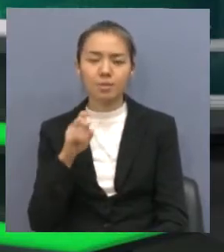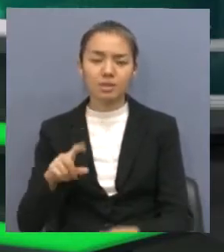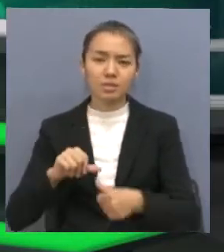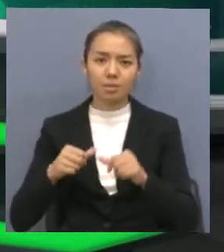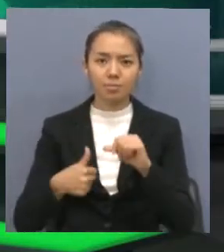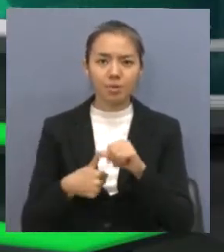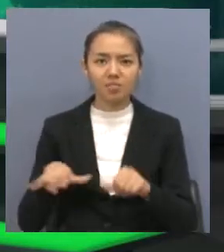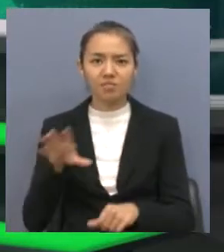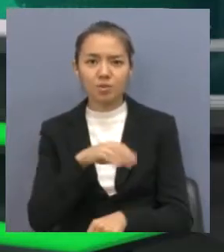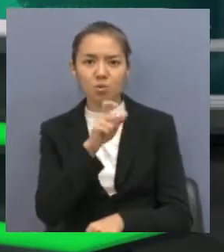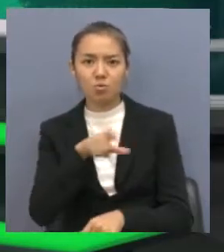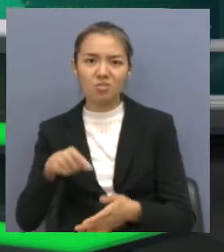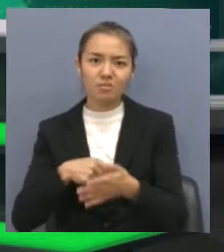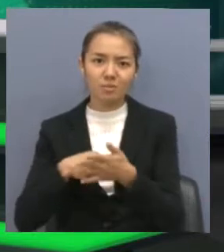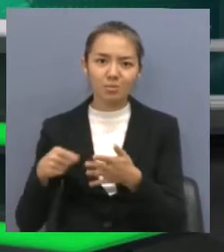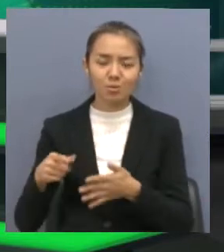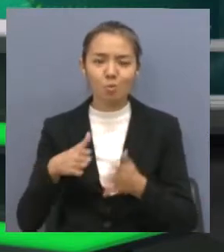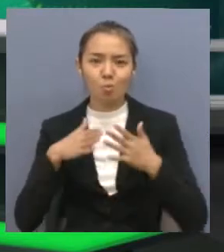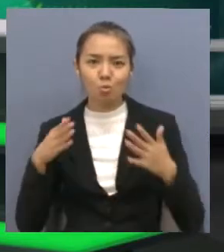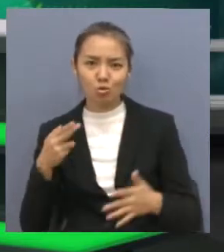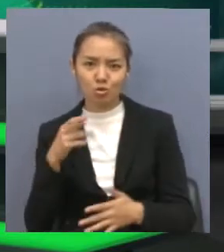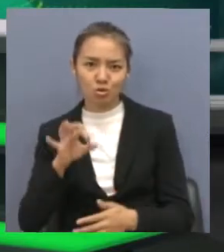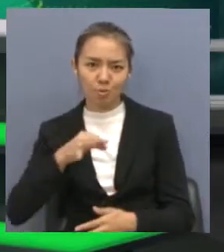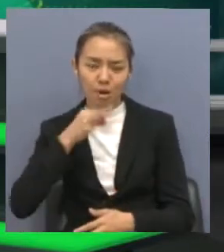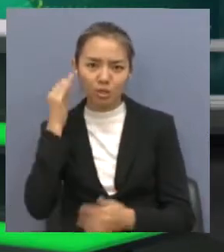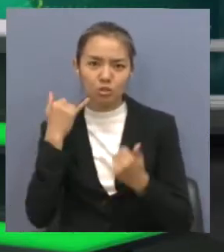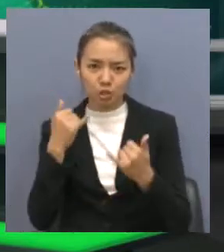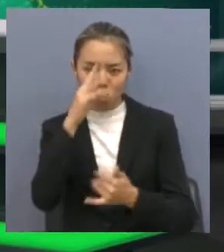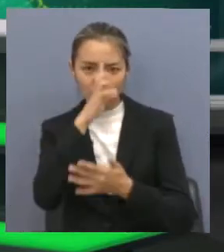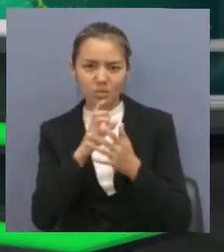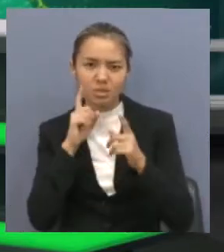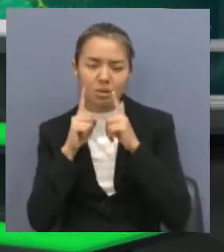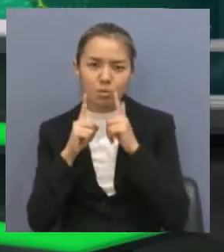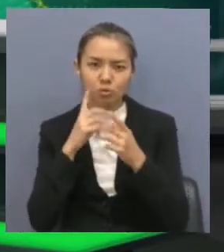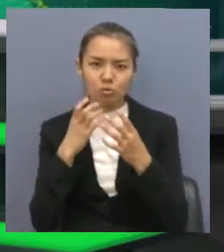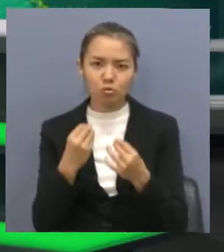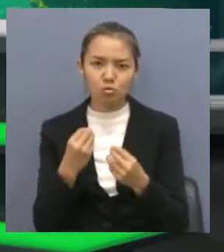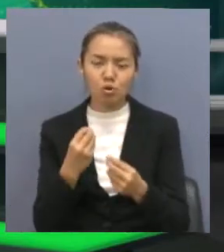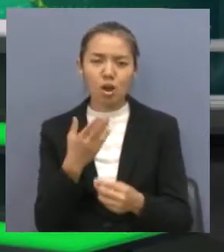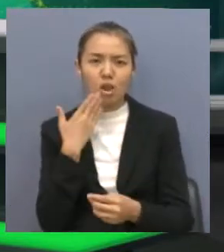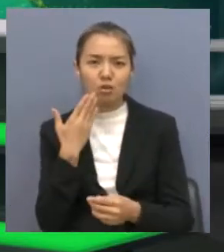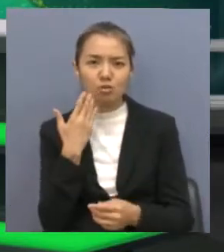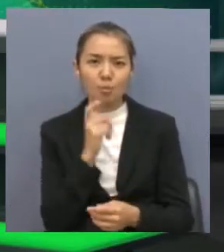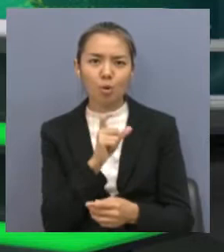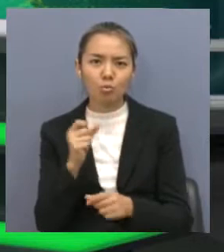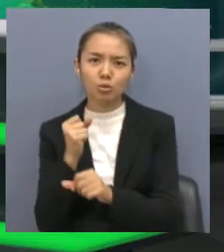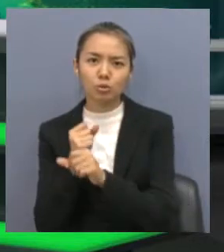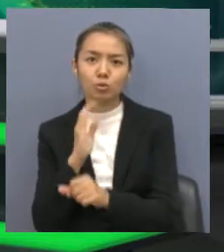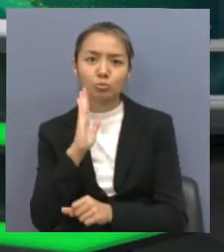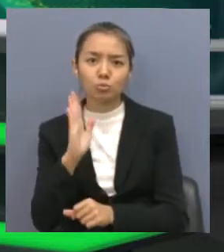тұрақталып, вирустан жазылып шыққандар саны артып келеді. Сондықтан үкімет карантин талаптарын бірте-бірте жеңілдетуді қарастырып